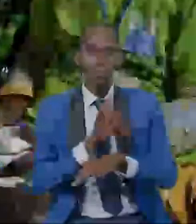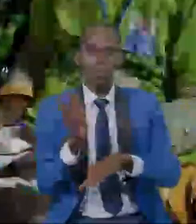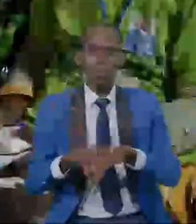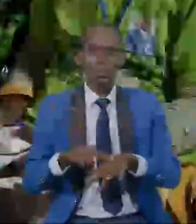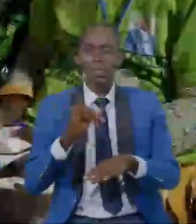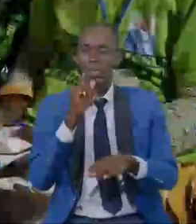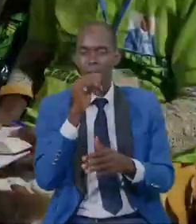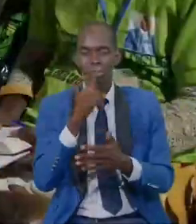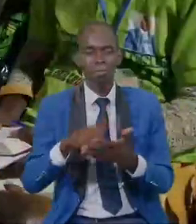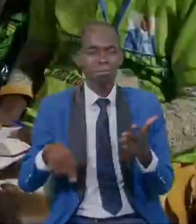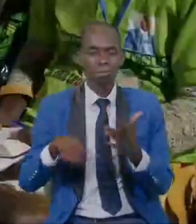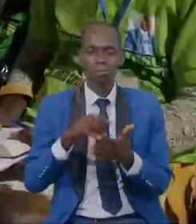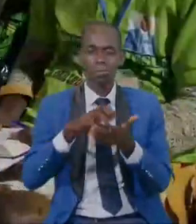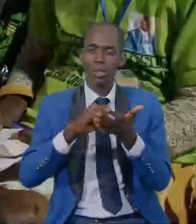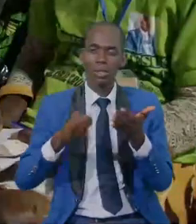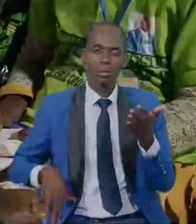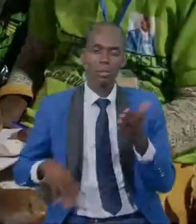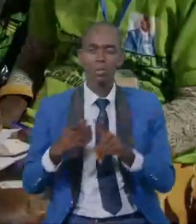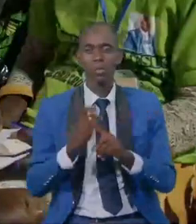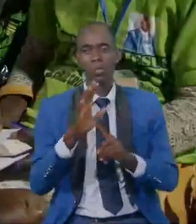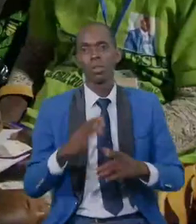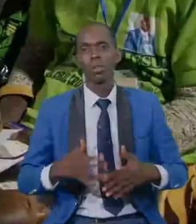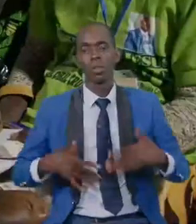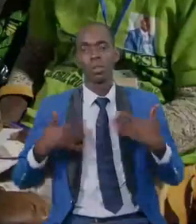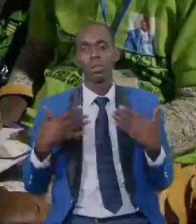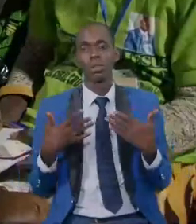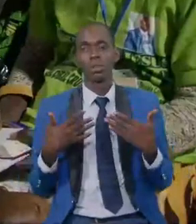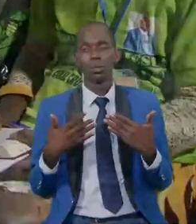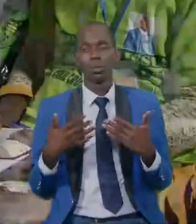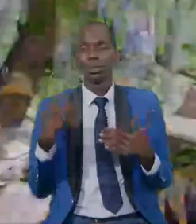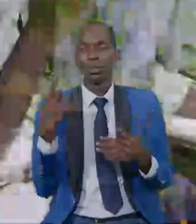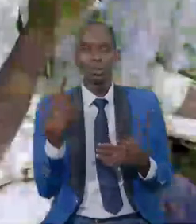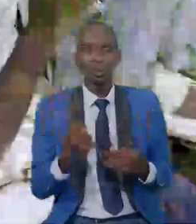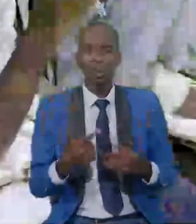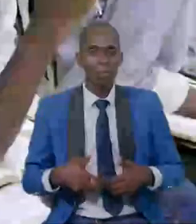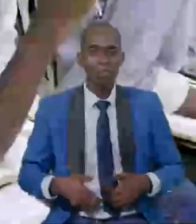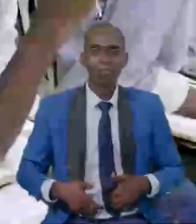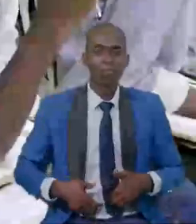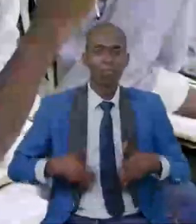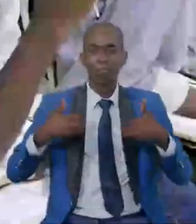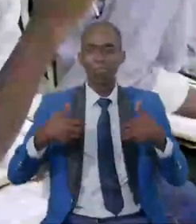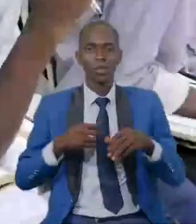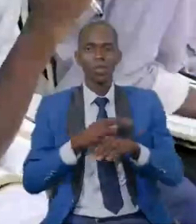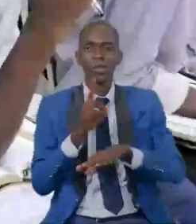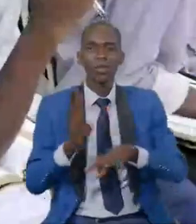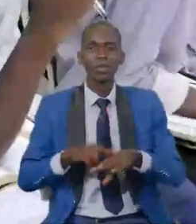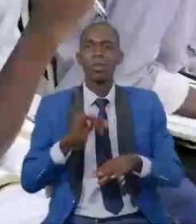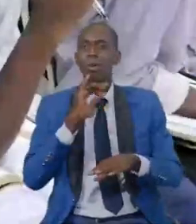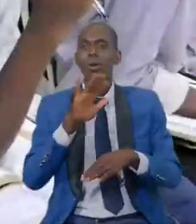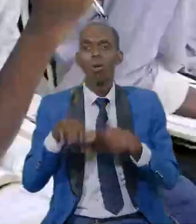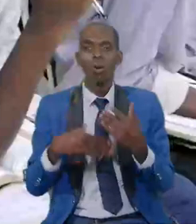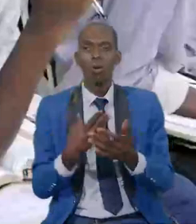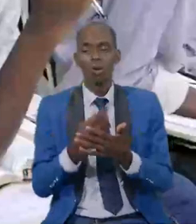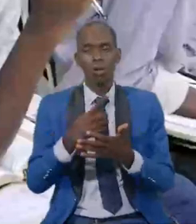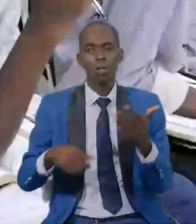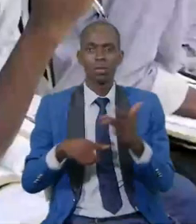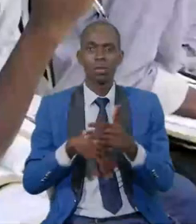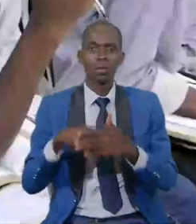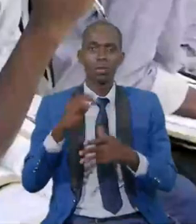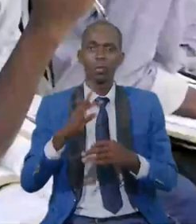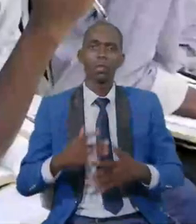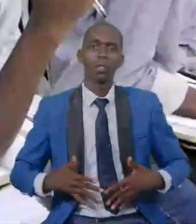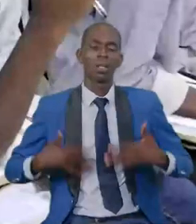nature combative, tout est ôté de votre vie. The pugnacious nature, all that is cancelled from your life. La nature hargneuse